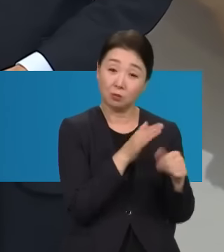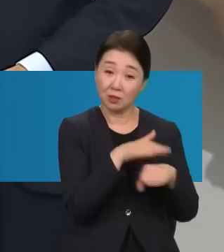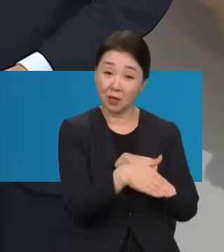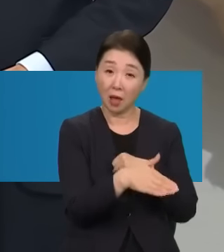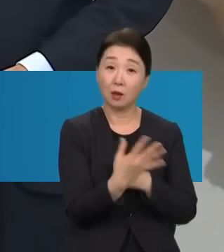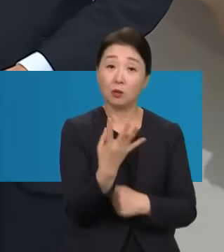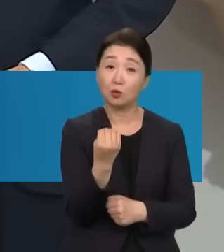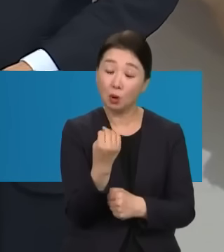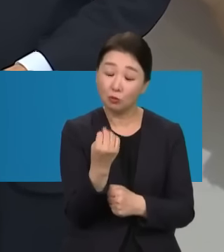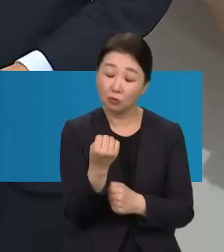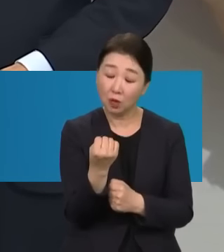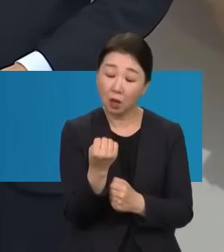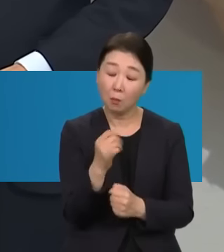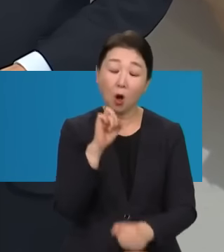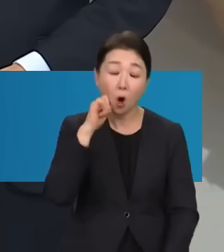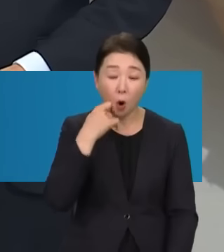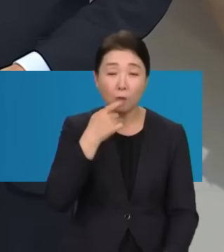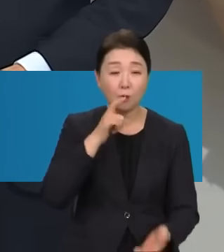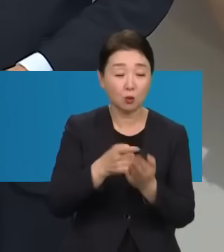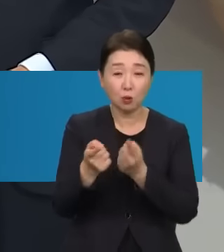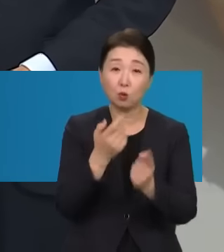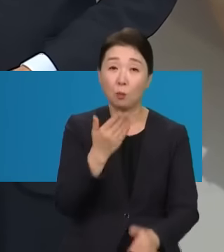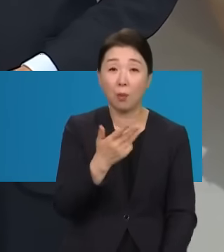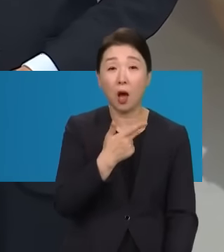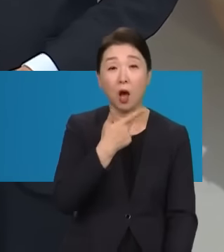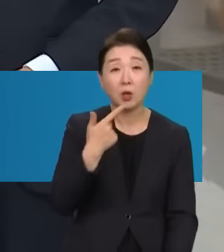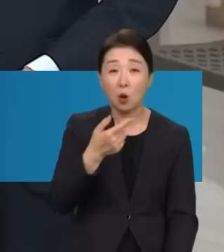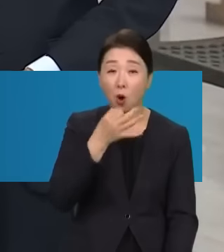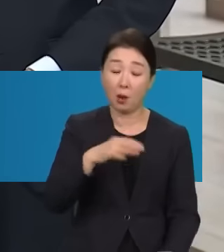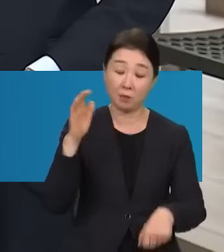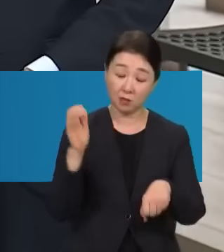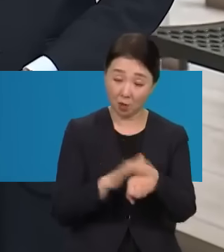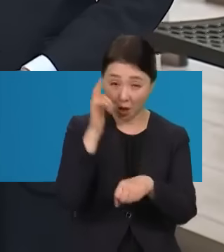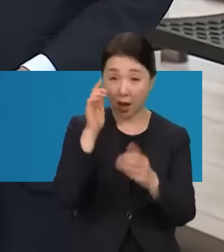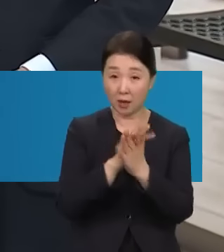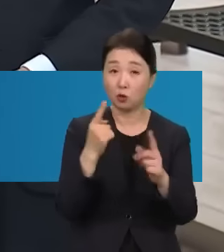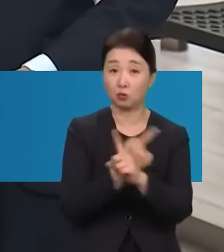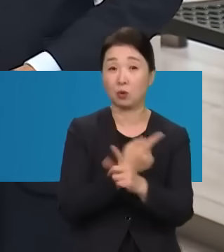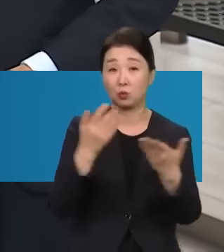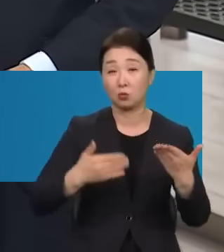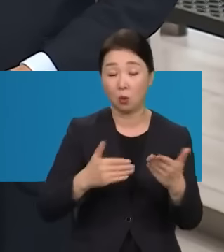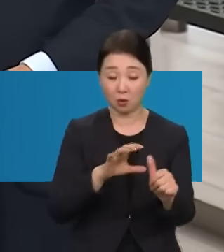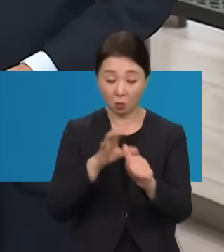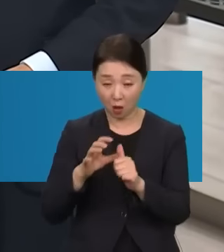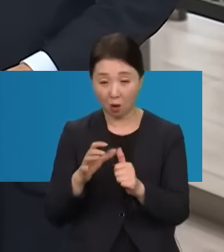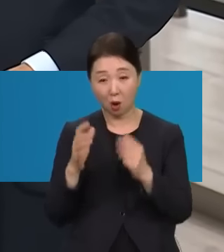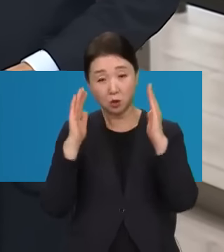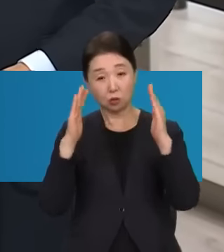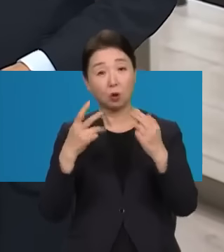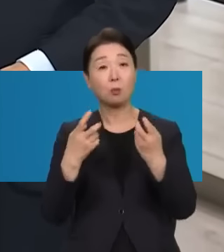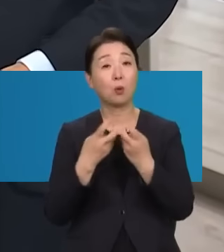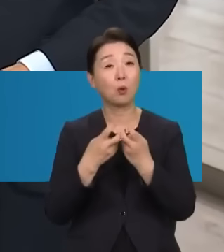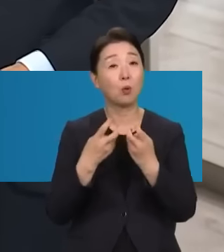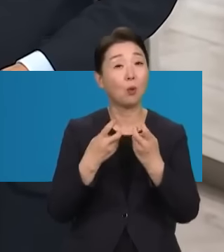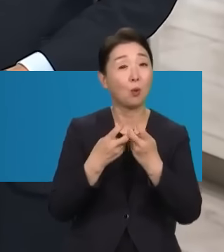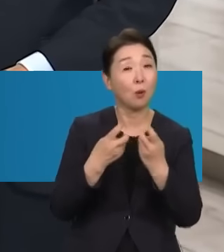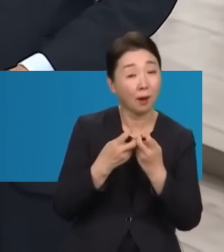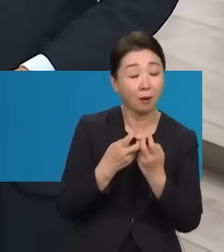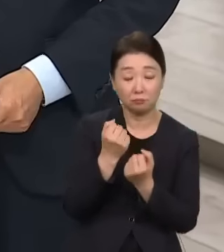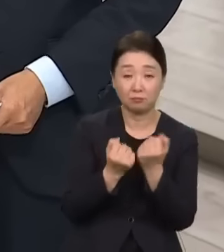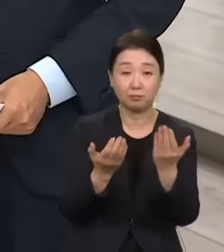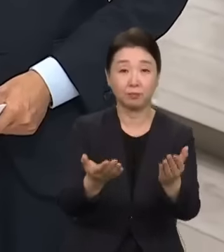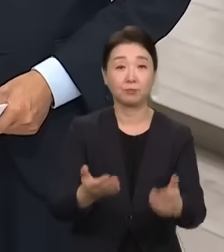문제 난이도를 조절해주고 잘못된 영어 발음을 알아서 고쳐주는 식인데 이걸 활용해서 어떻게 수업이 진행되는 건지 먼저